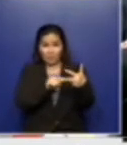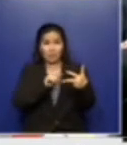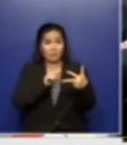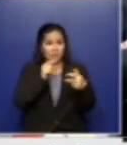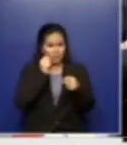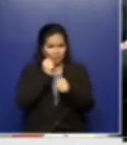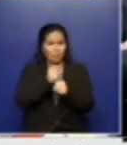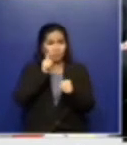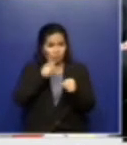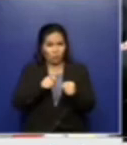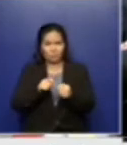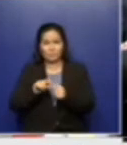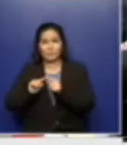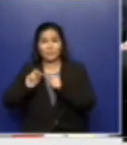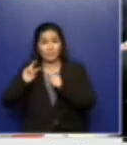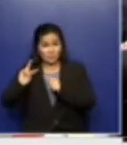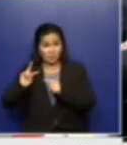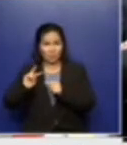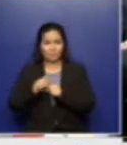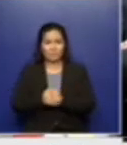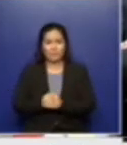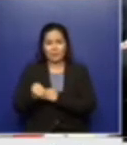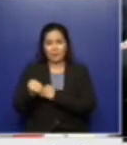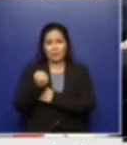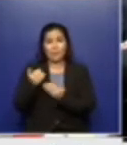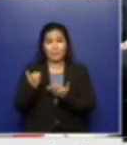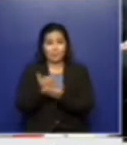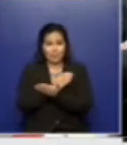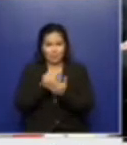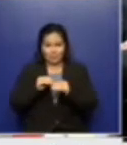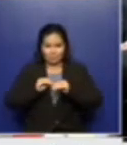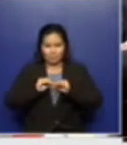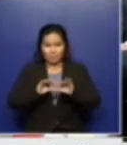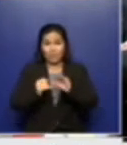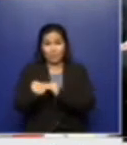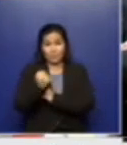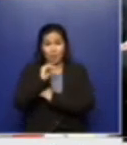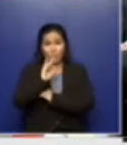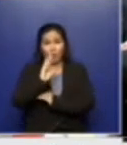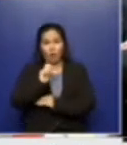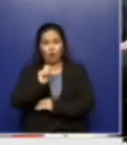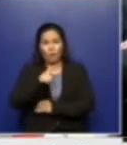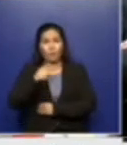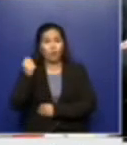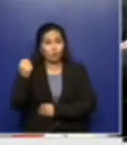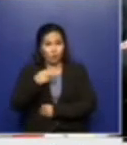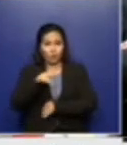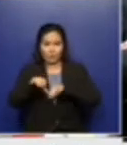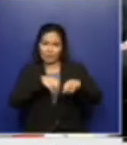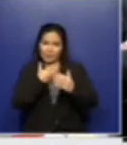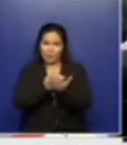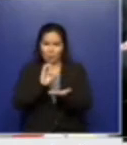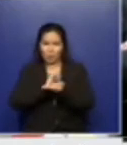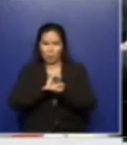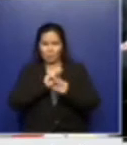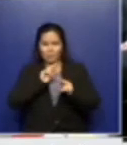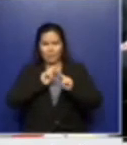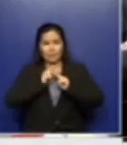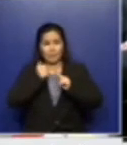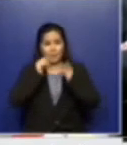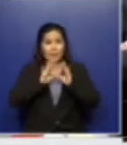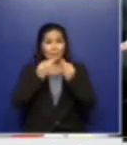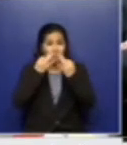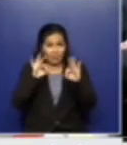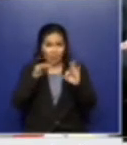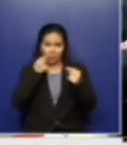ค่ะต้องกระจายอำนาจให้เกิดรัฐบาลท้องถิ่นที่มีอำนาจเต็มในการบริหารงบประมาณอย่างอิสระและสอดคล้องกับภารกิ